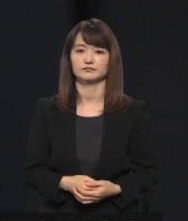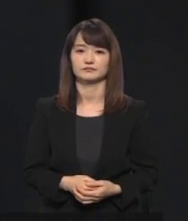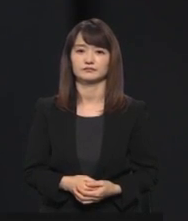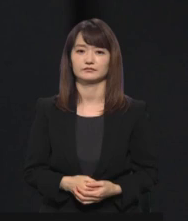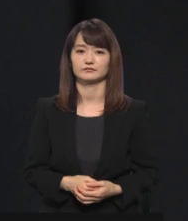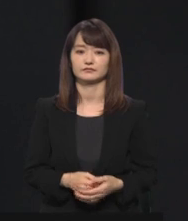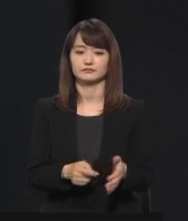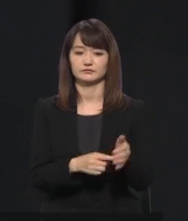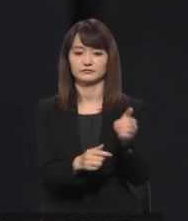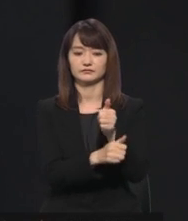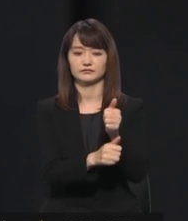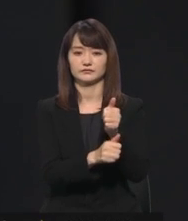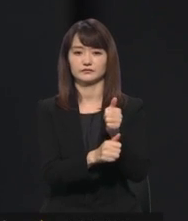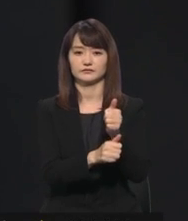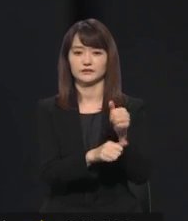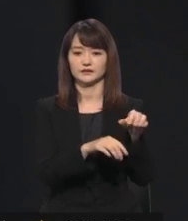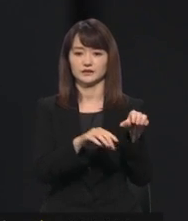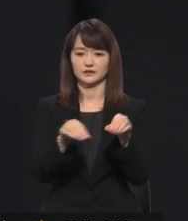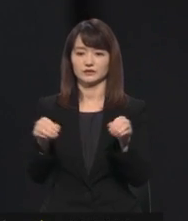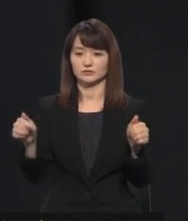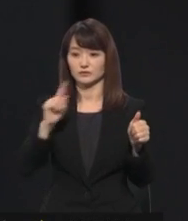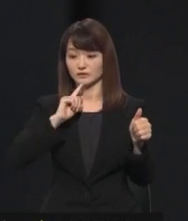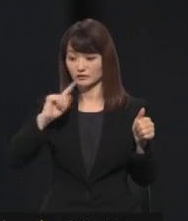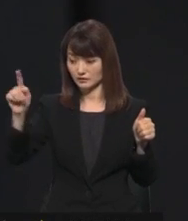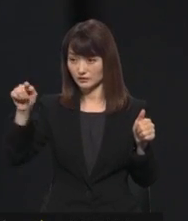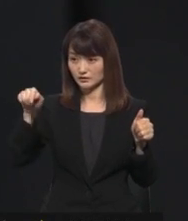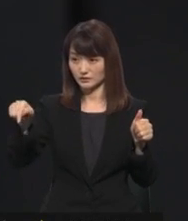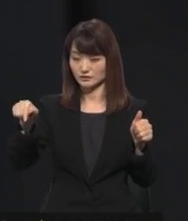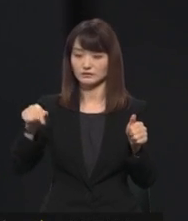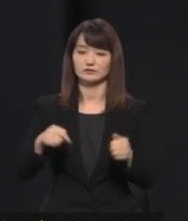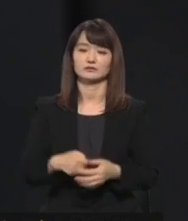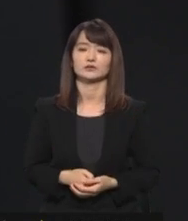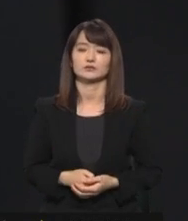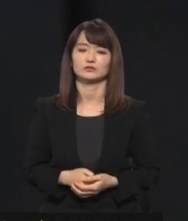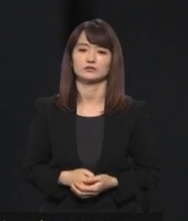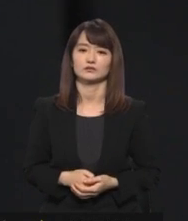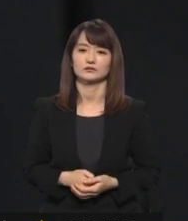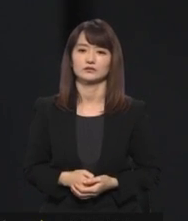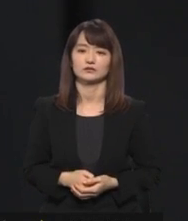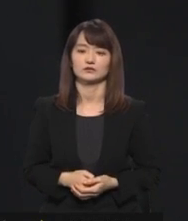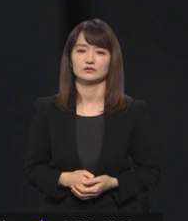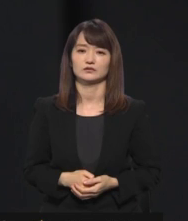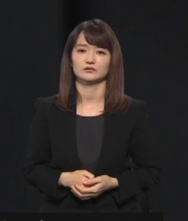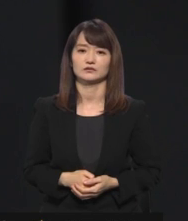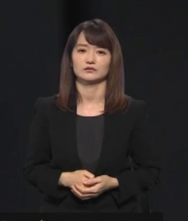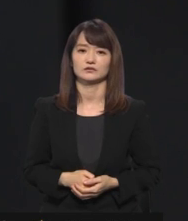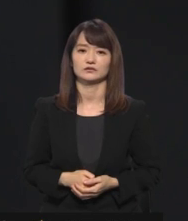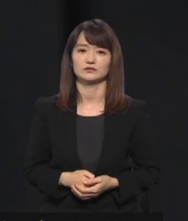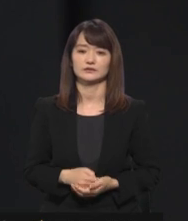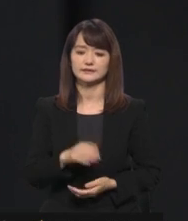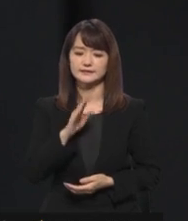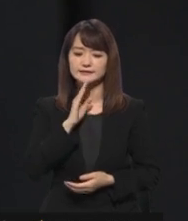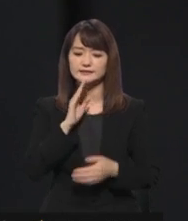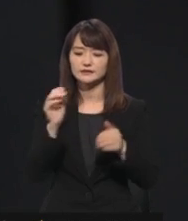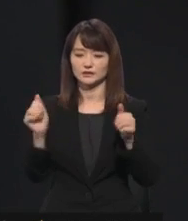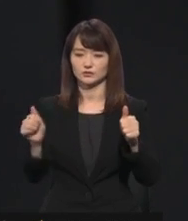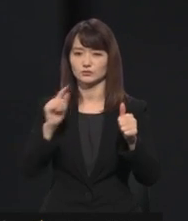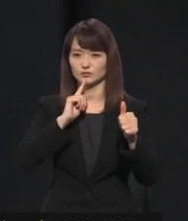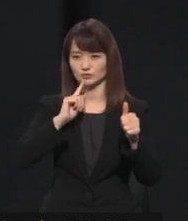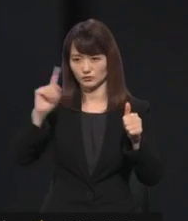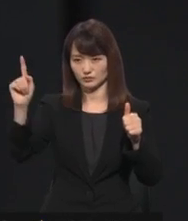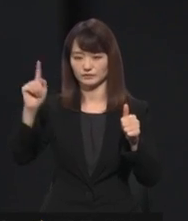여수 진보 난 수성 까지 갔는데 계속 쟁점이 될 것 같아요 특히 이제 소송 과정에서 어쨌든 어